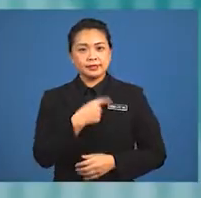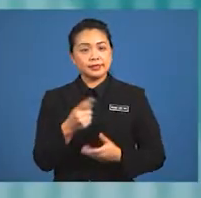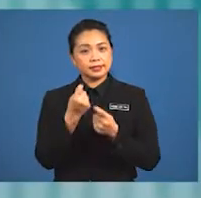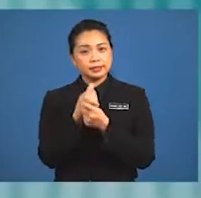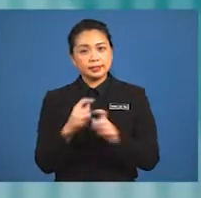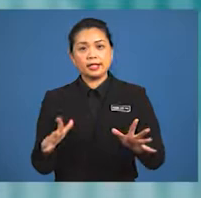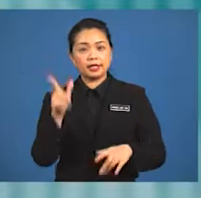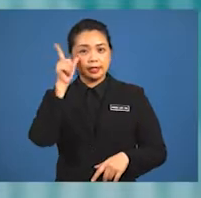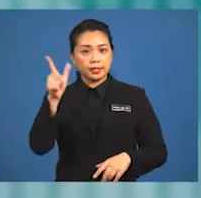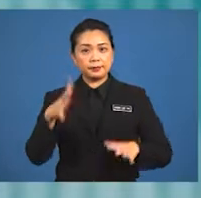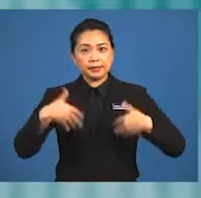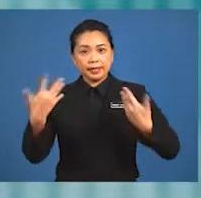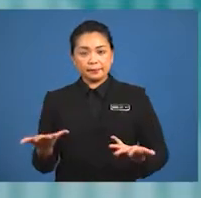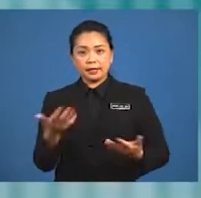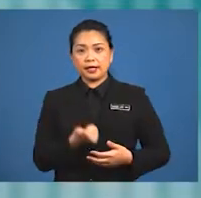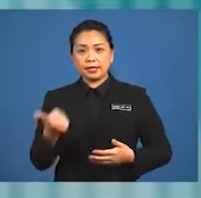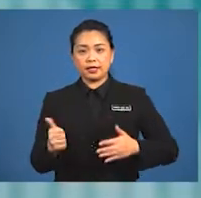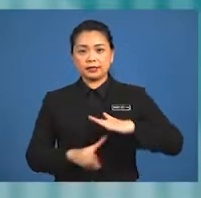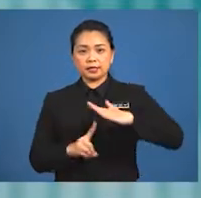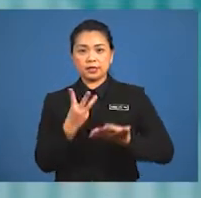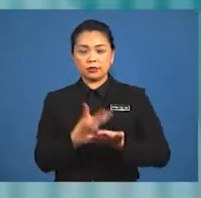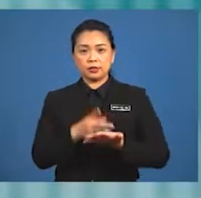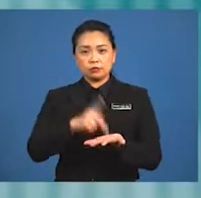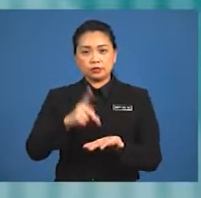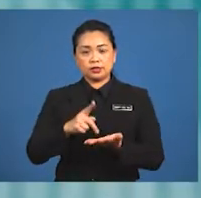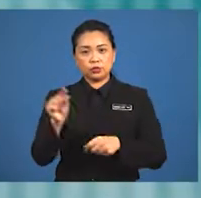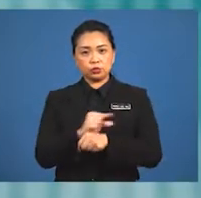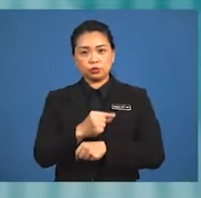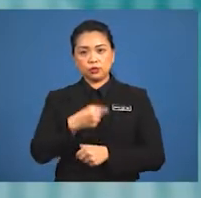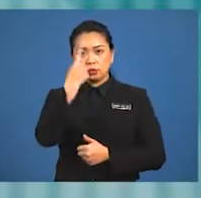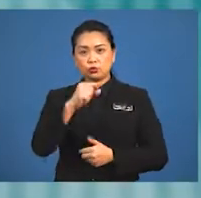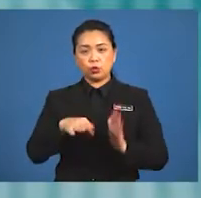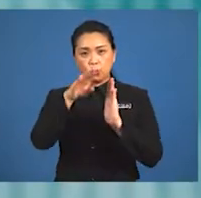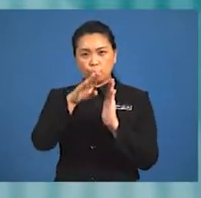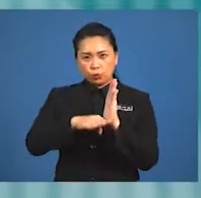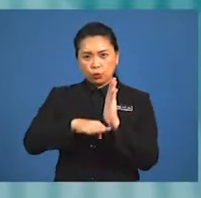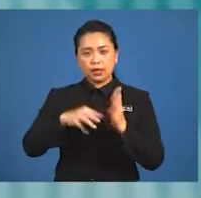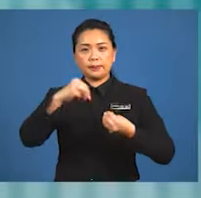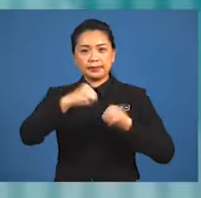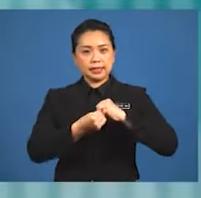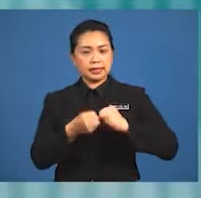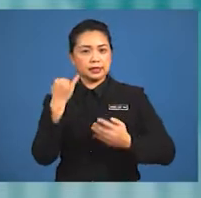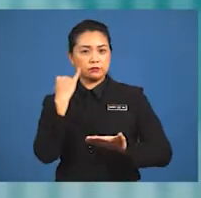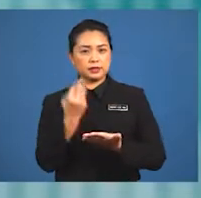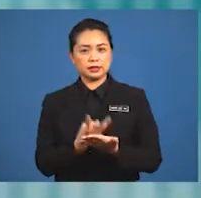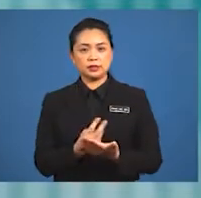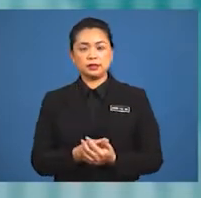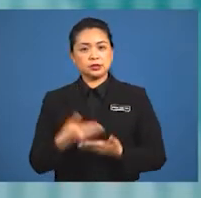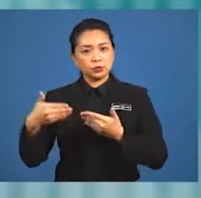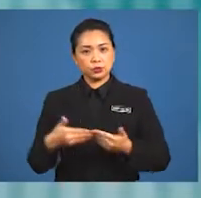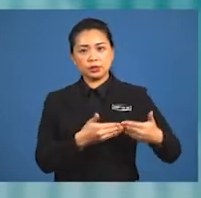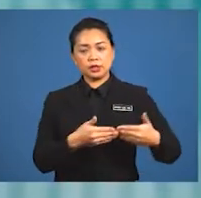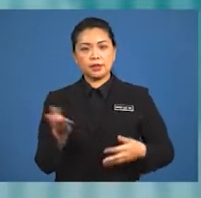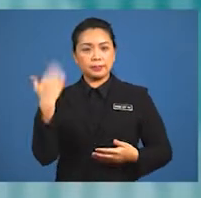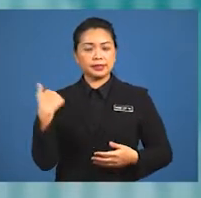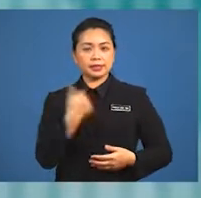Kita telah lihat bagaimana alat dasar kewangan kuantitatif digunakan untuk mengurangkan masalah inflasi.